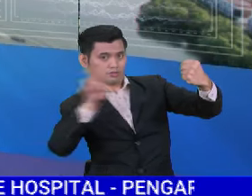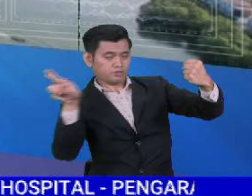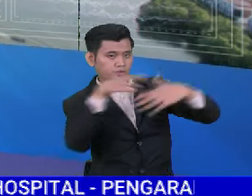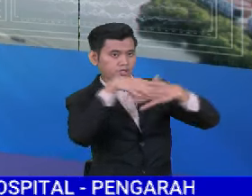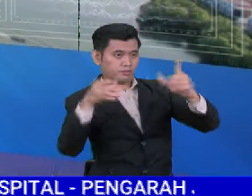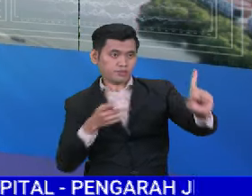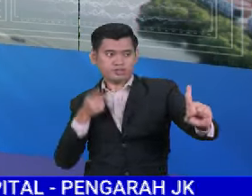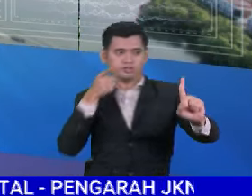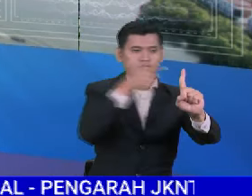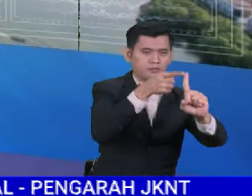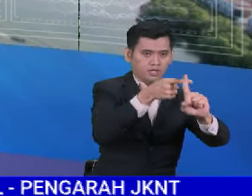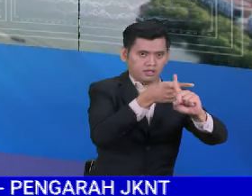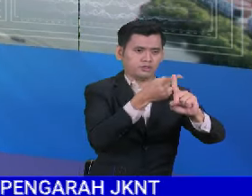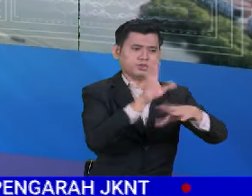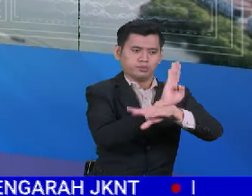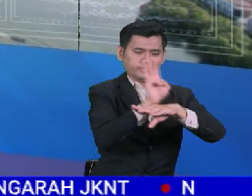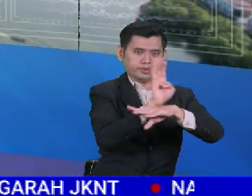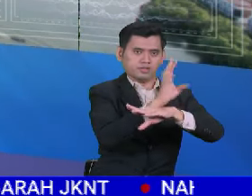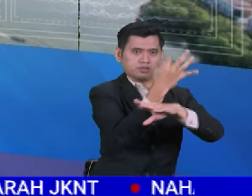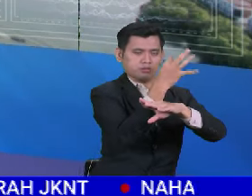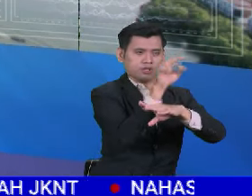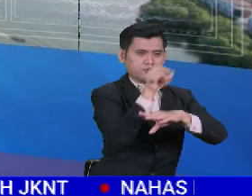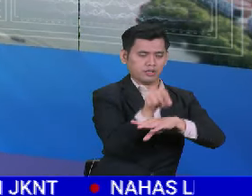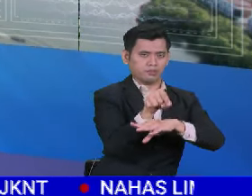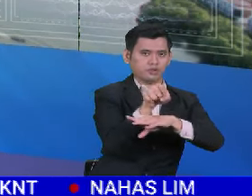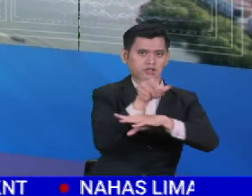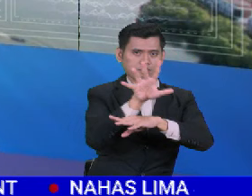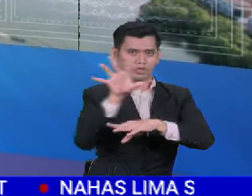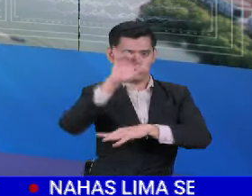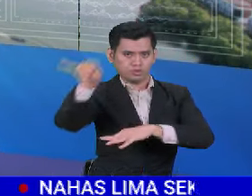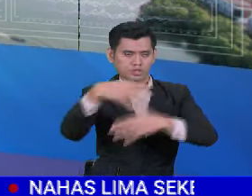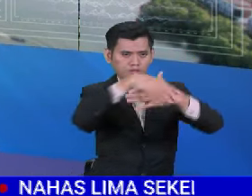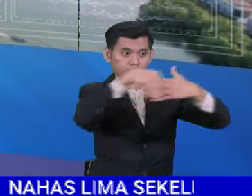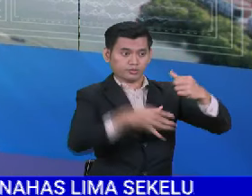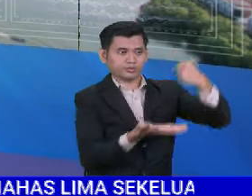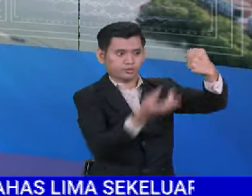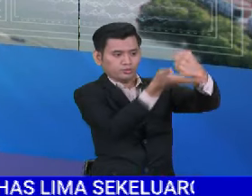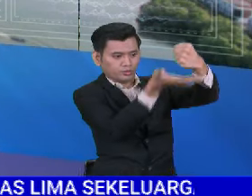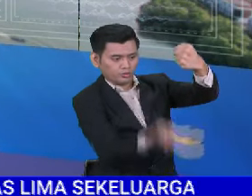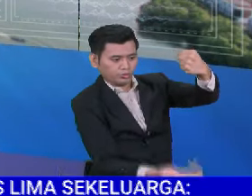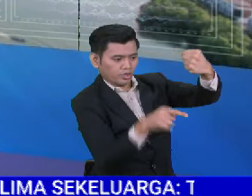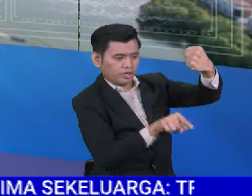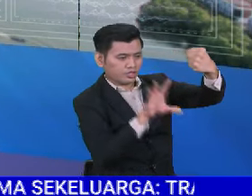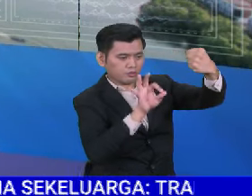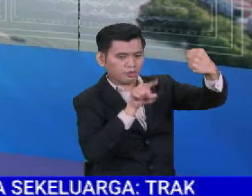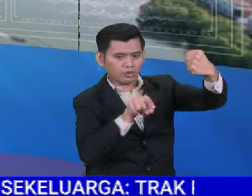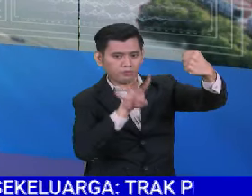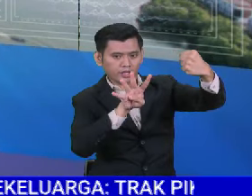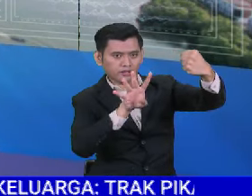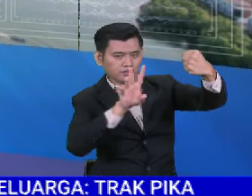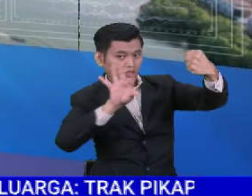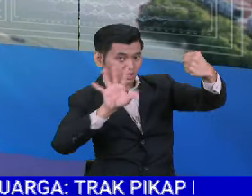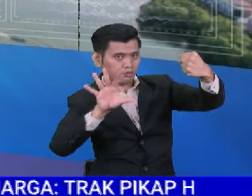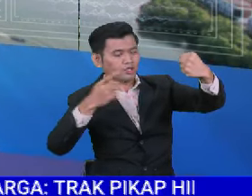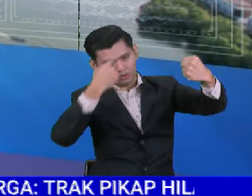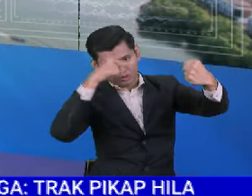dan mencapai sasaran perniagaan 19 perpuluhan 55 juta Ringgit berbanding 9 perbulan 45